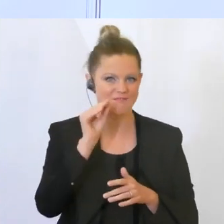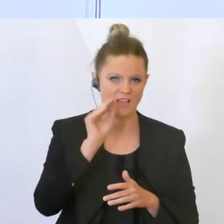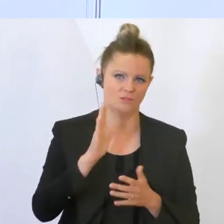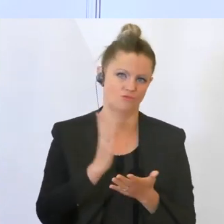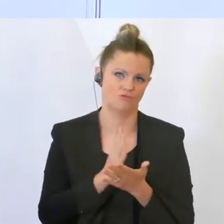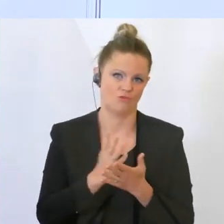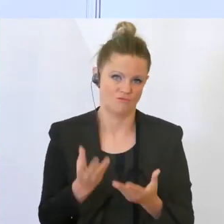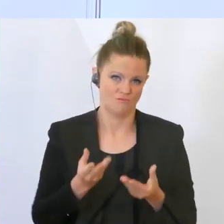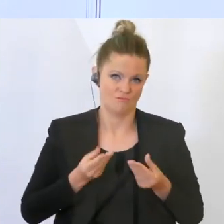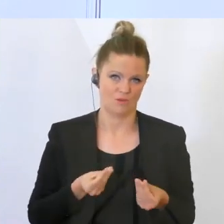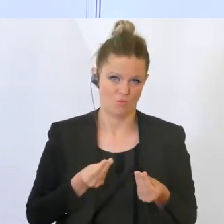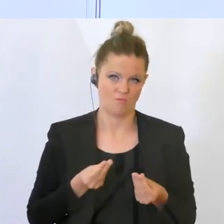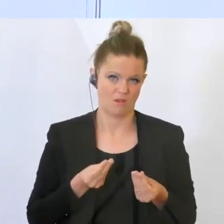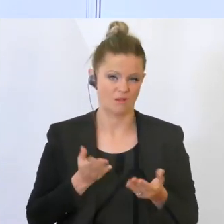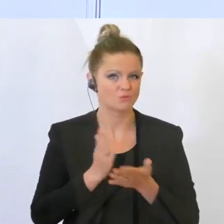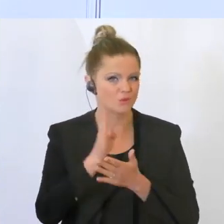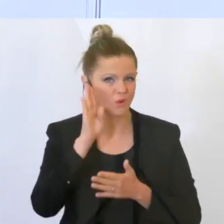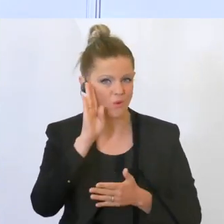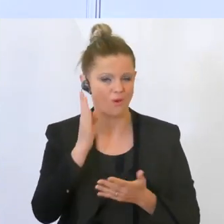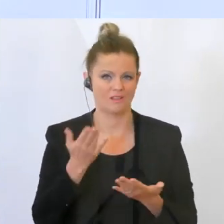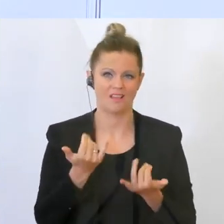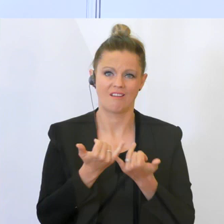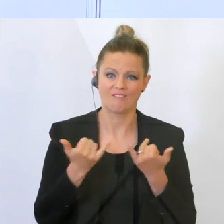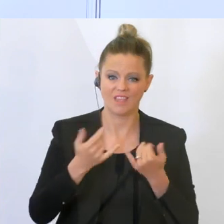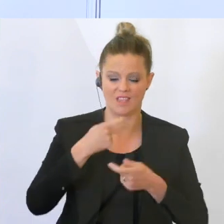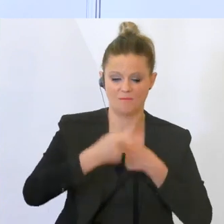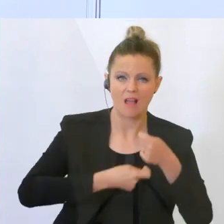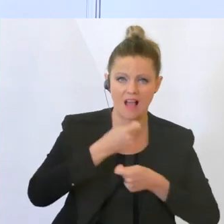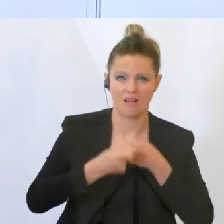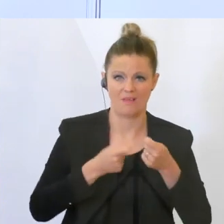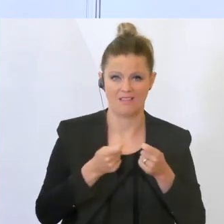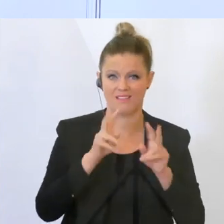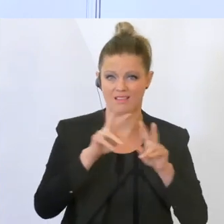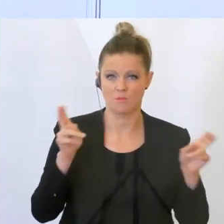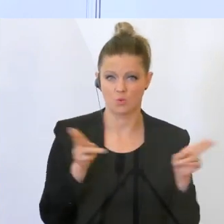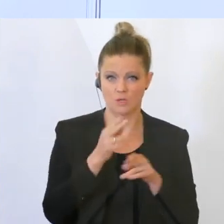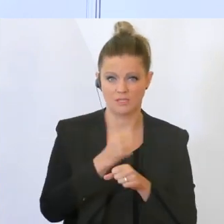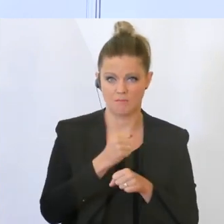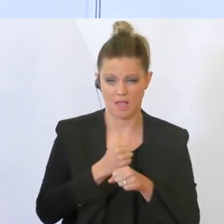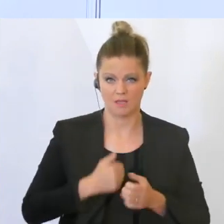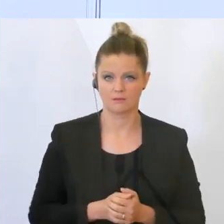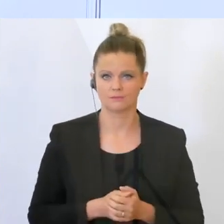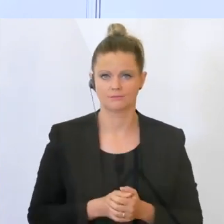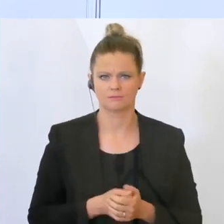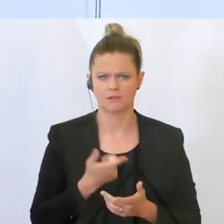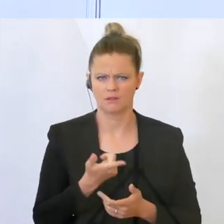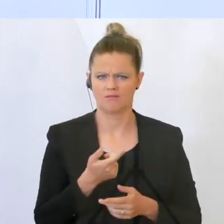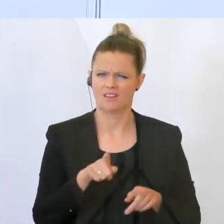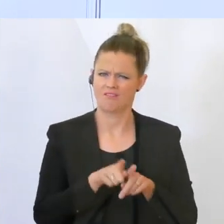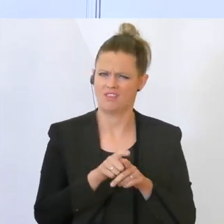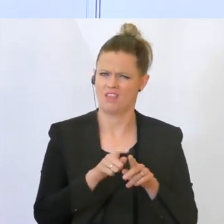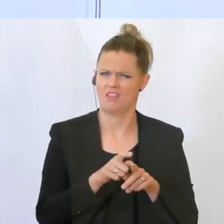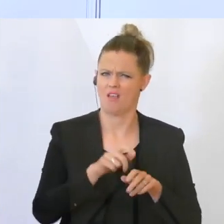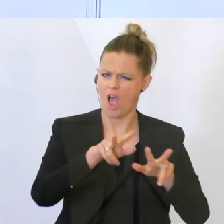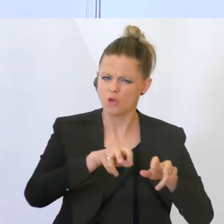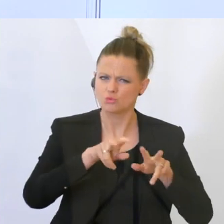was die Abhaltung und die Behandlung der Kurzarbeit betrifft. Immer wieder sei es zu Missbrauchsfällen